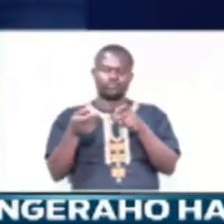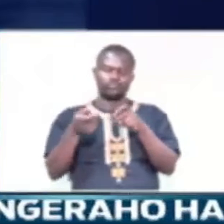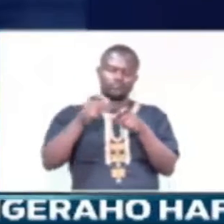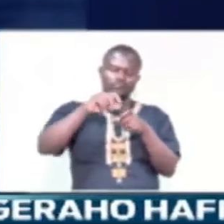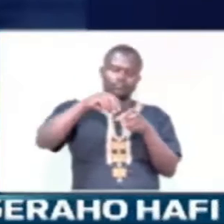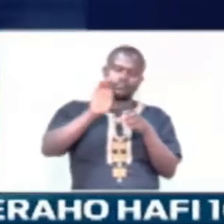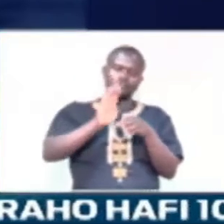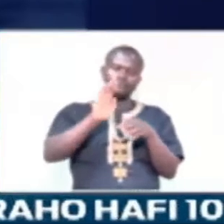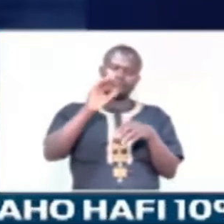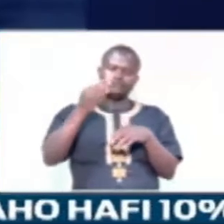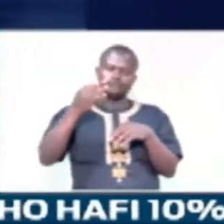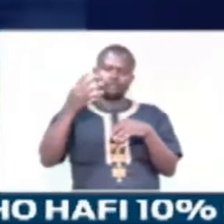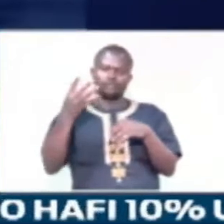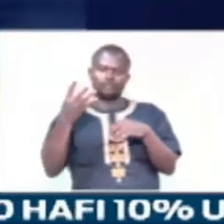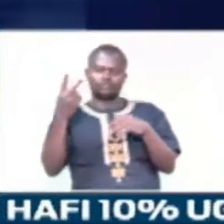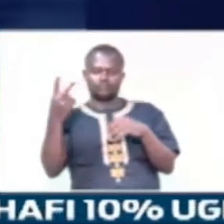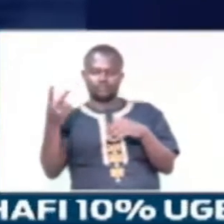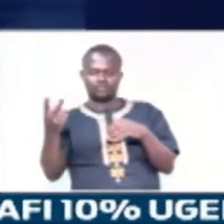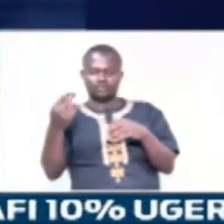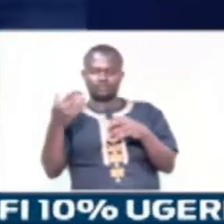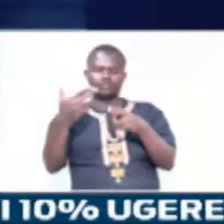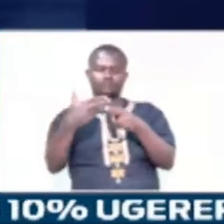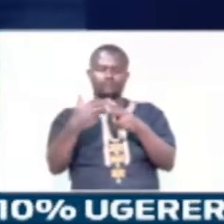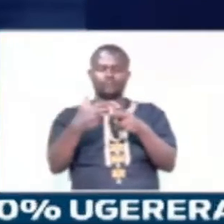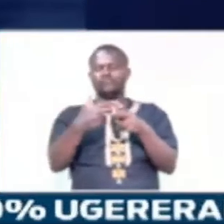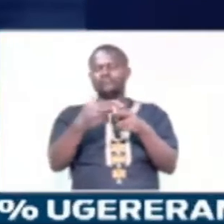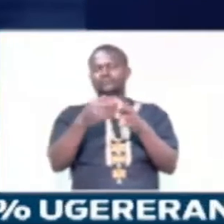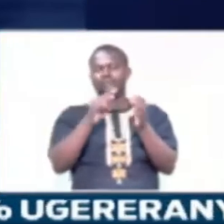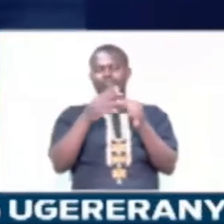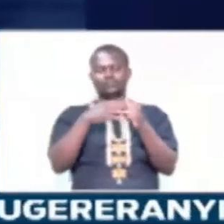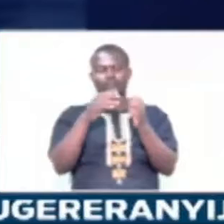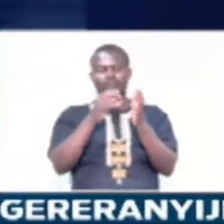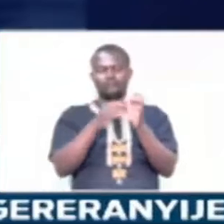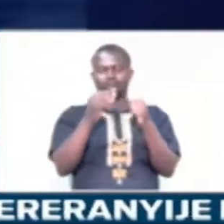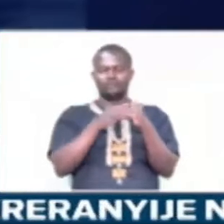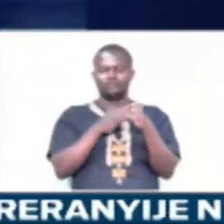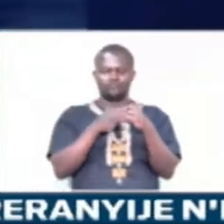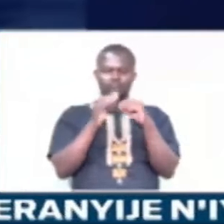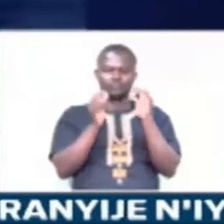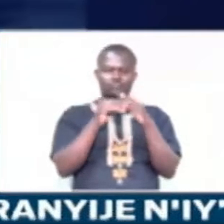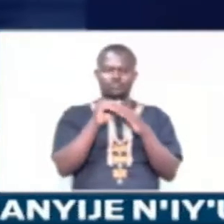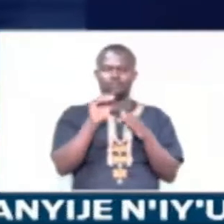miliyari 342 angana n'9.8% ugereranyije na miliyari